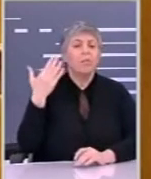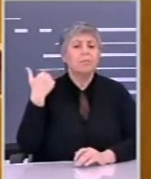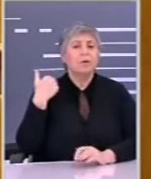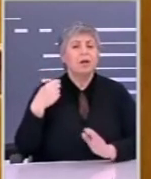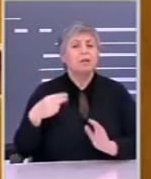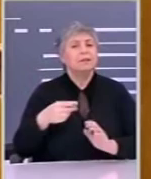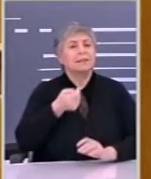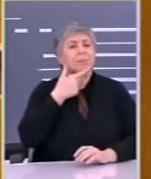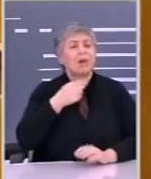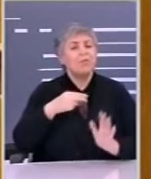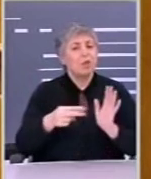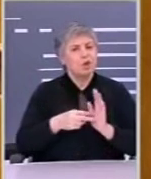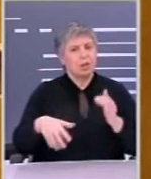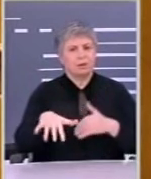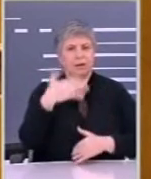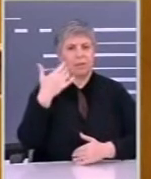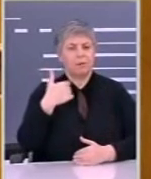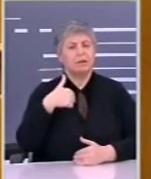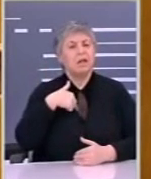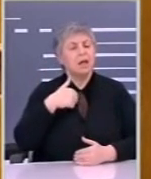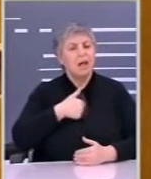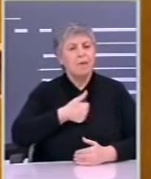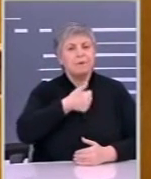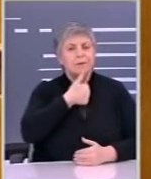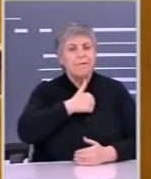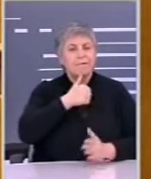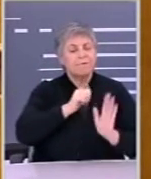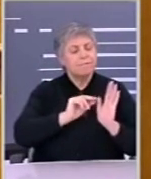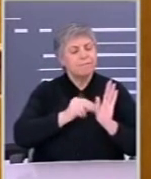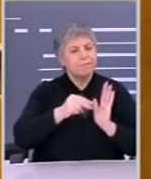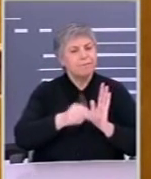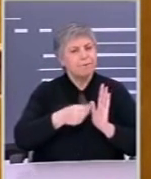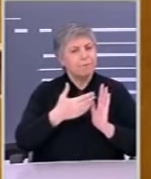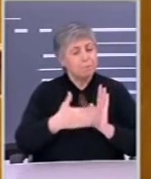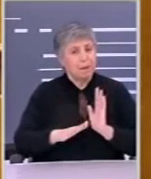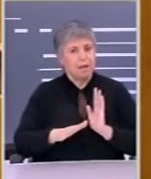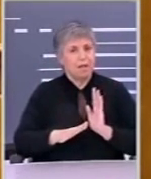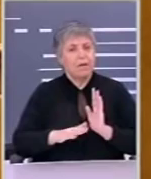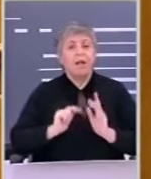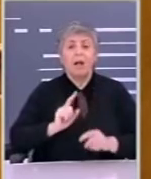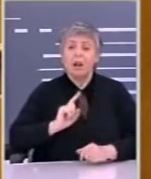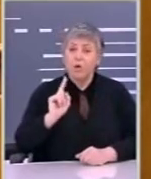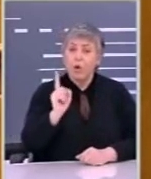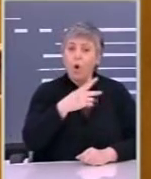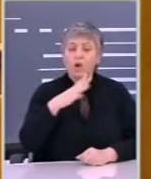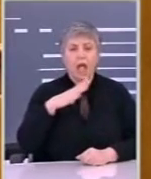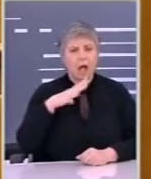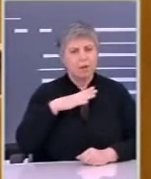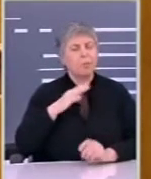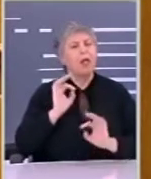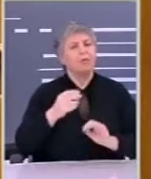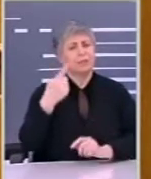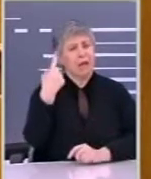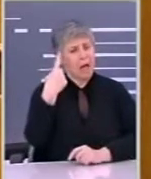του 2015, και είναι αυτό το οποίο μας αναγνωρίζει ο κόσμος, ο οποίος παρά την κριτική,